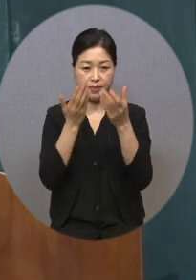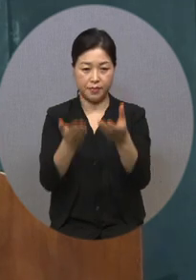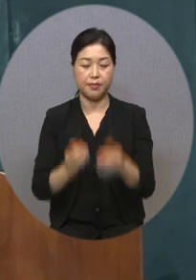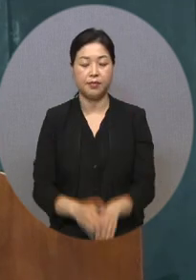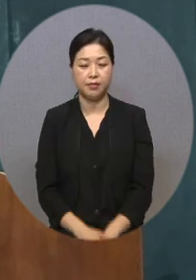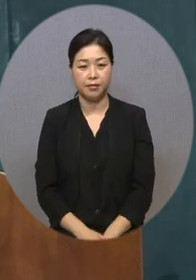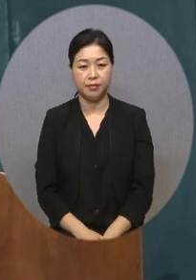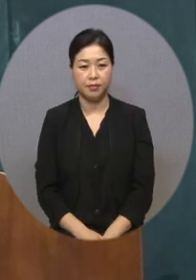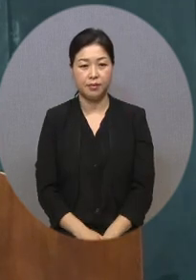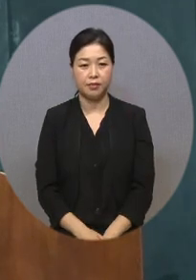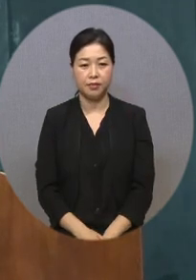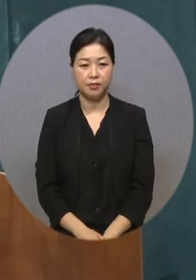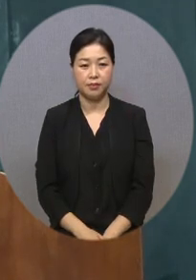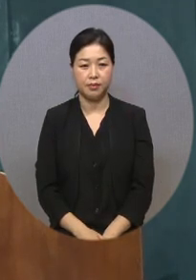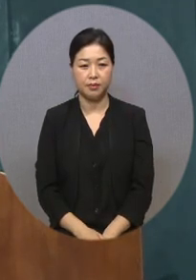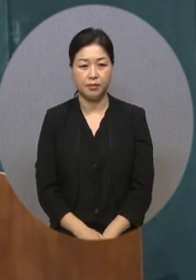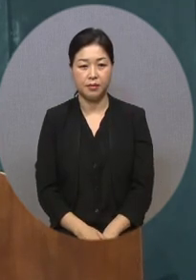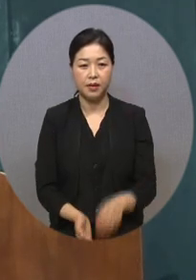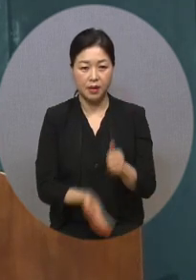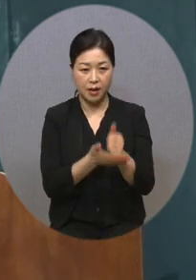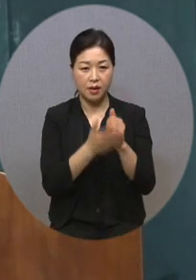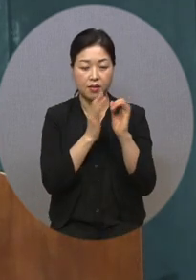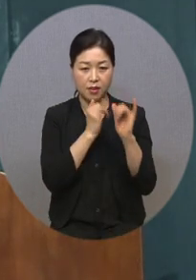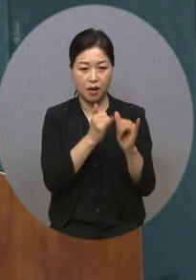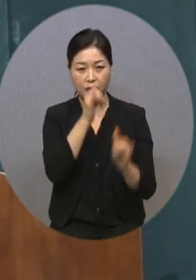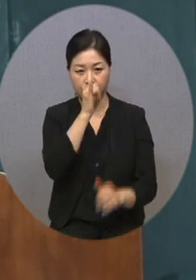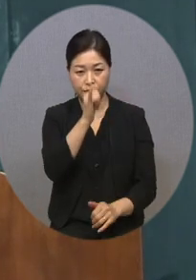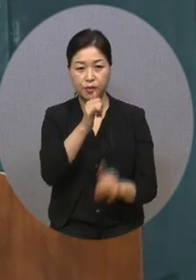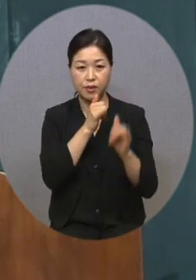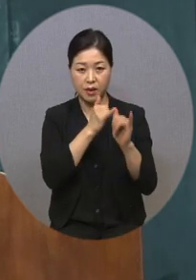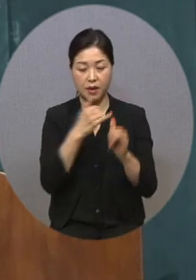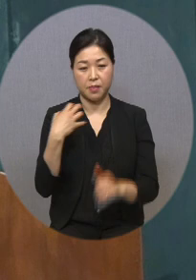시작하겠습니다. 장려상과 우수상 시상에는